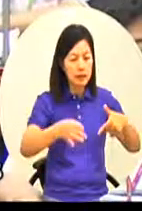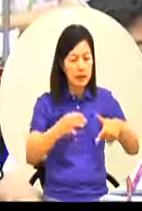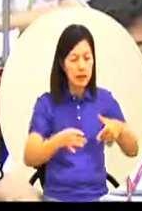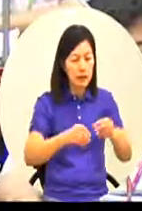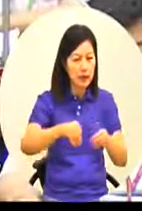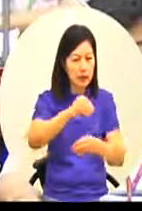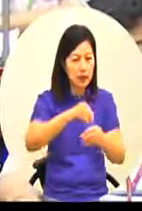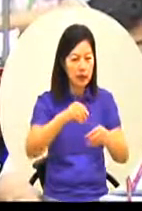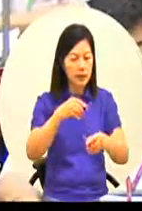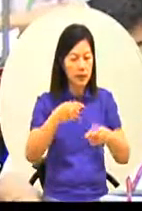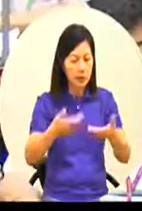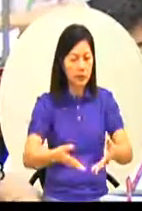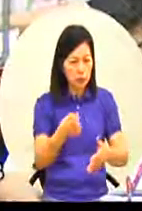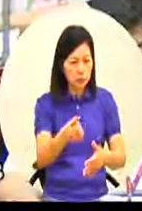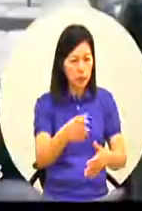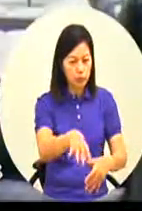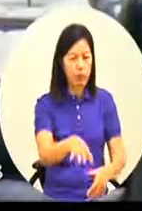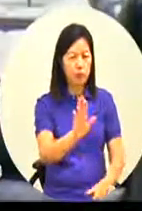区嘛。